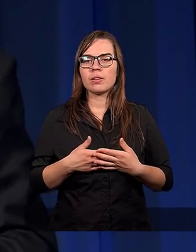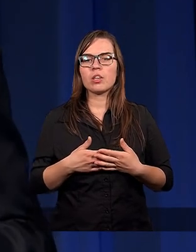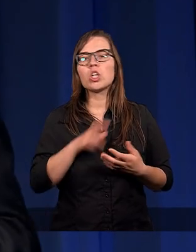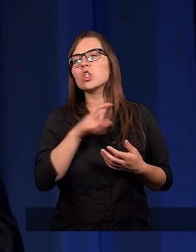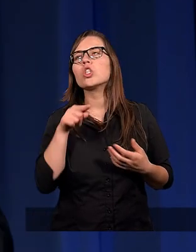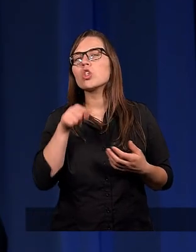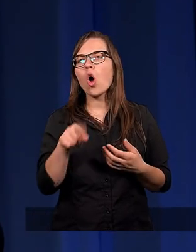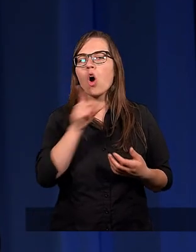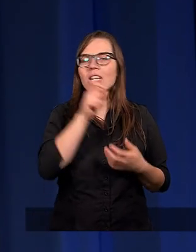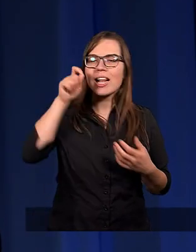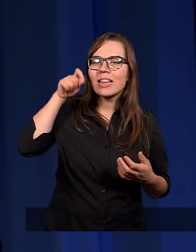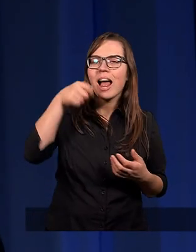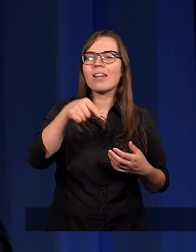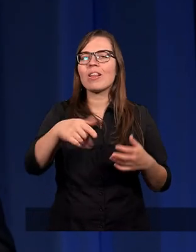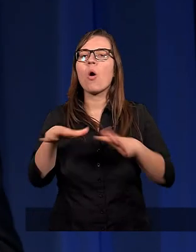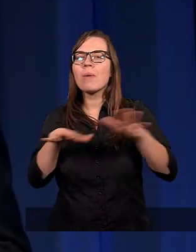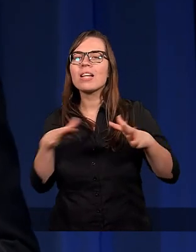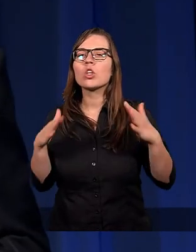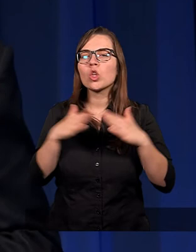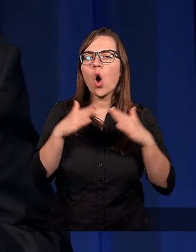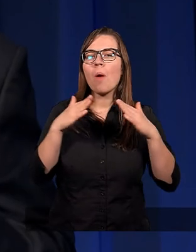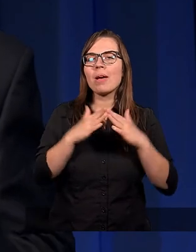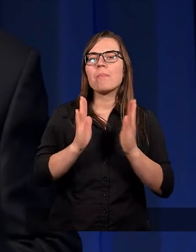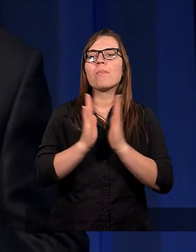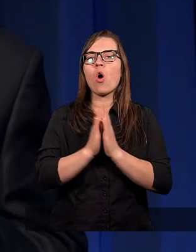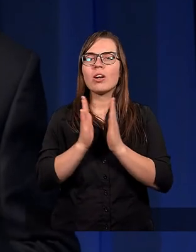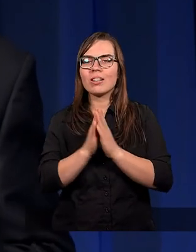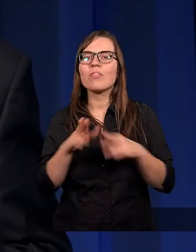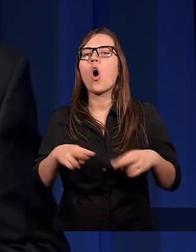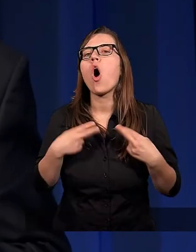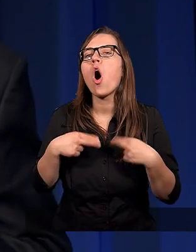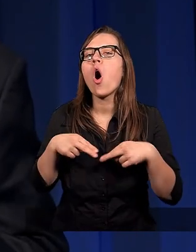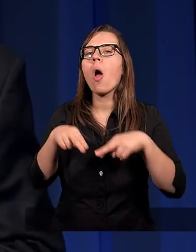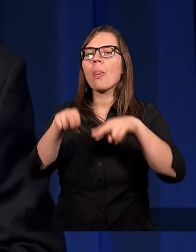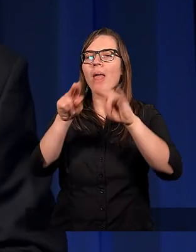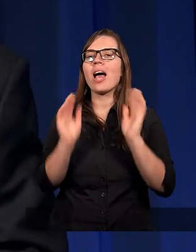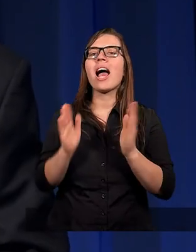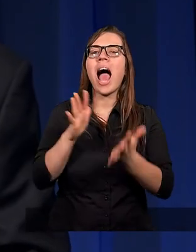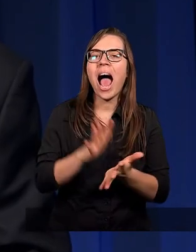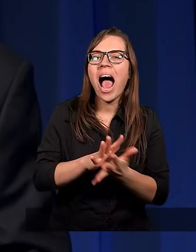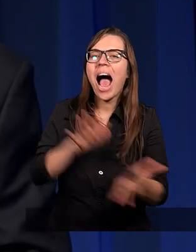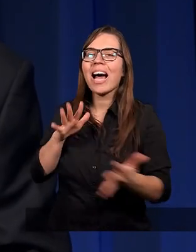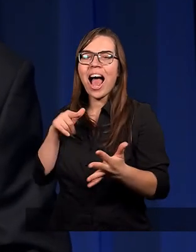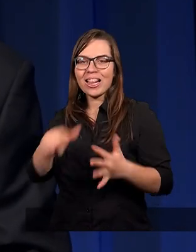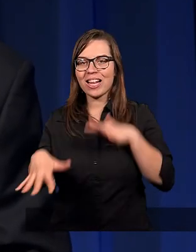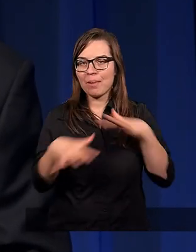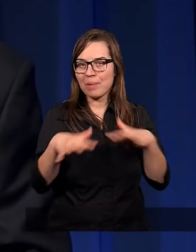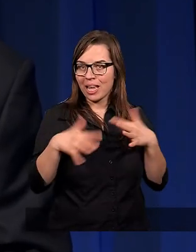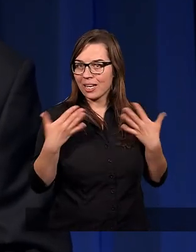Czy to, że nazywamy to miejsce domem modlitwy, oddaje charakter tego miejsca?